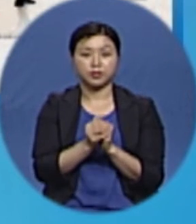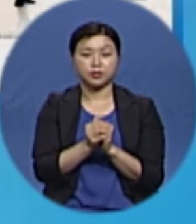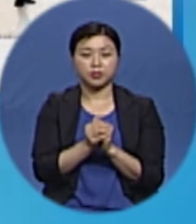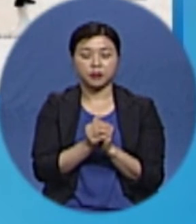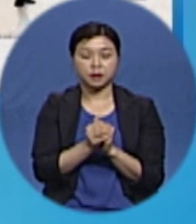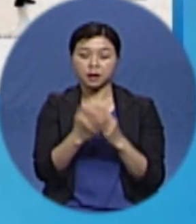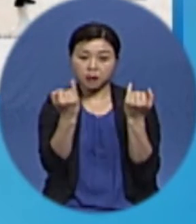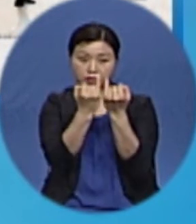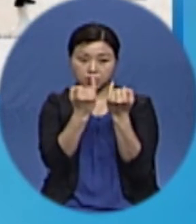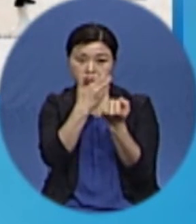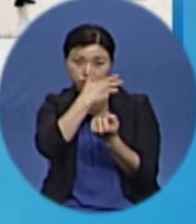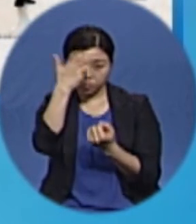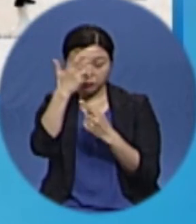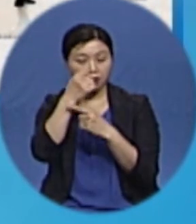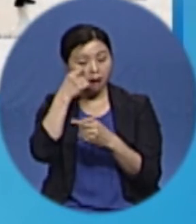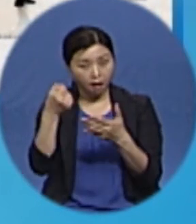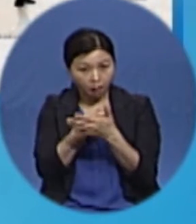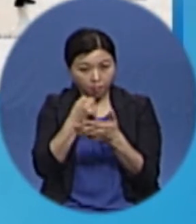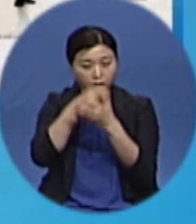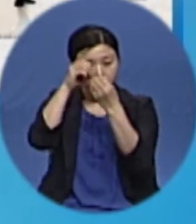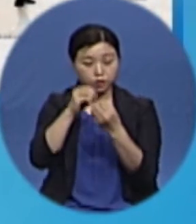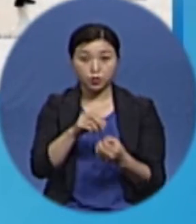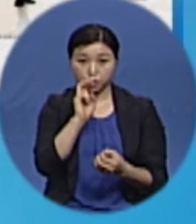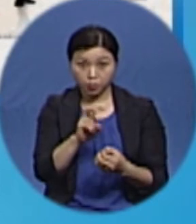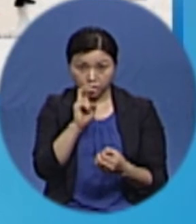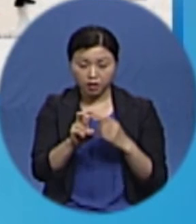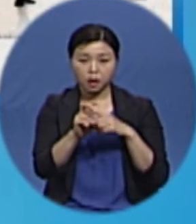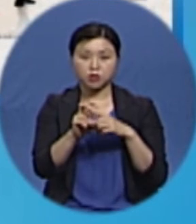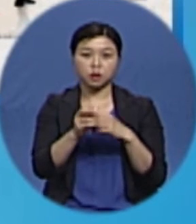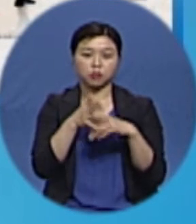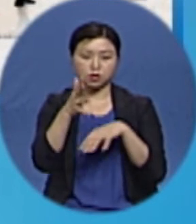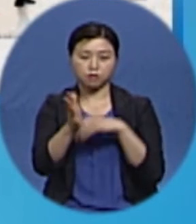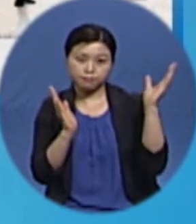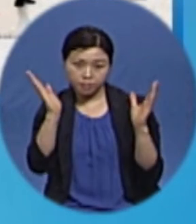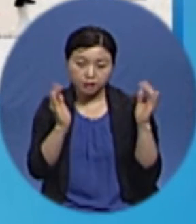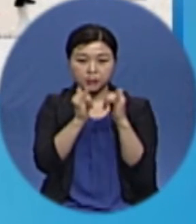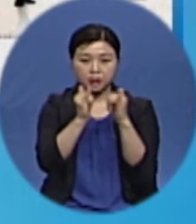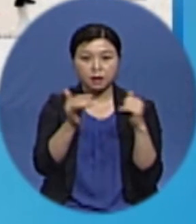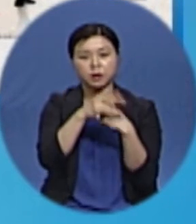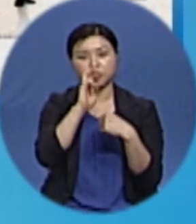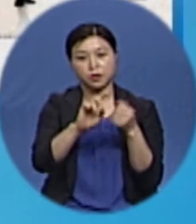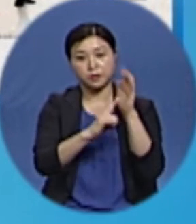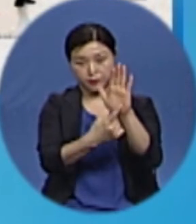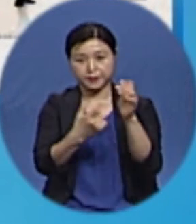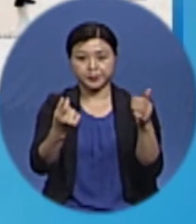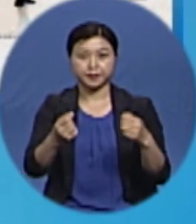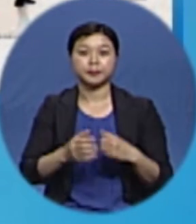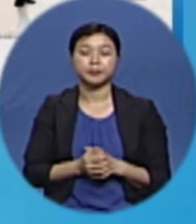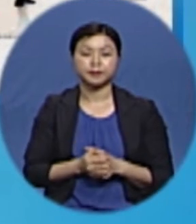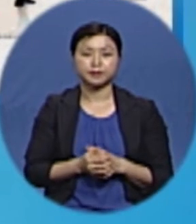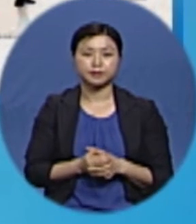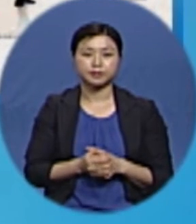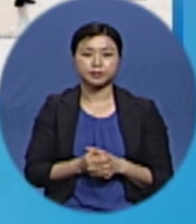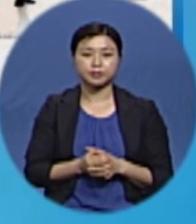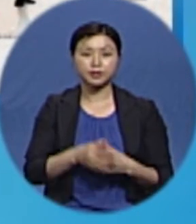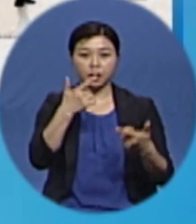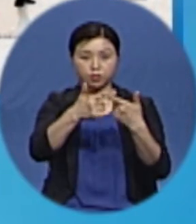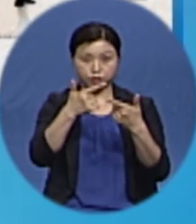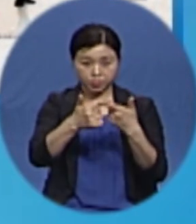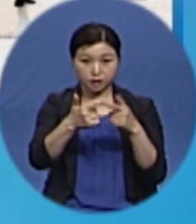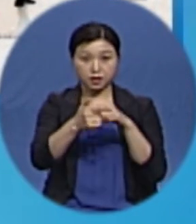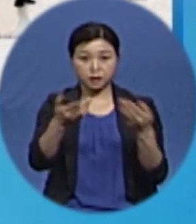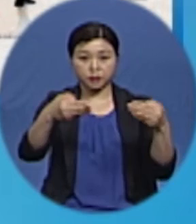꿈과 애환을 세 명의 전통 소리꾼과 전문 배우가 노래와 연기로 펼쳐냅니다. 부산